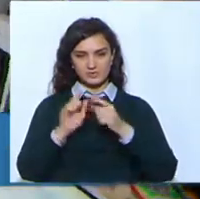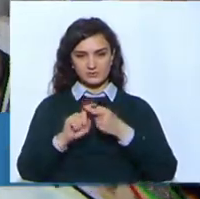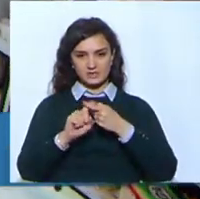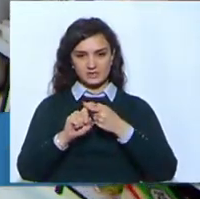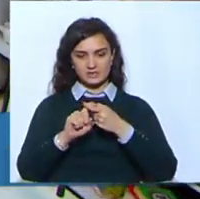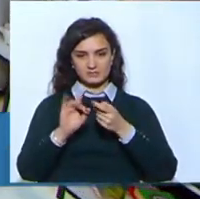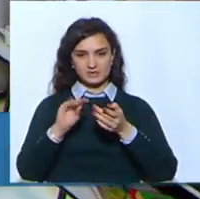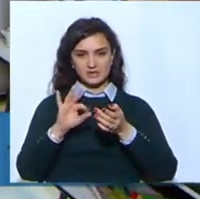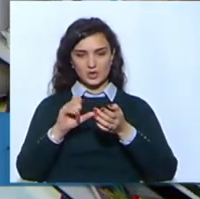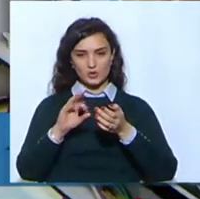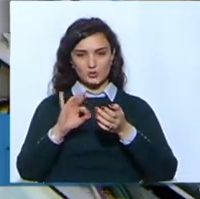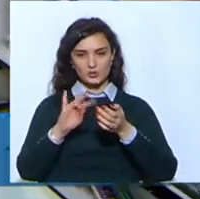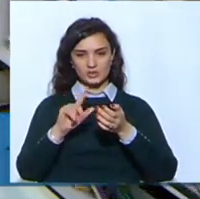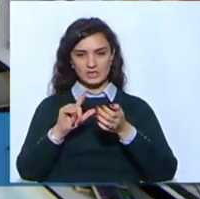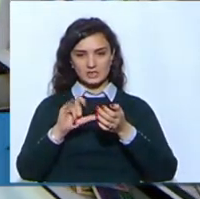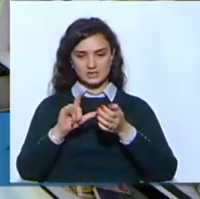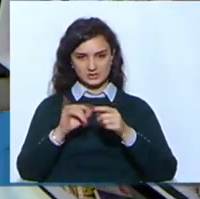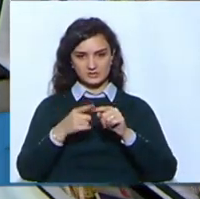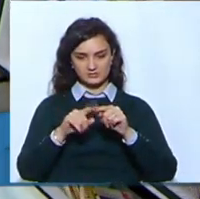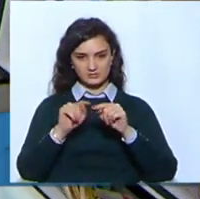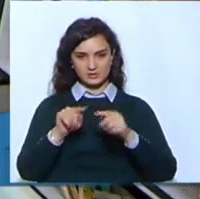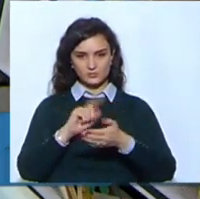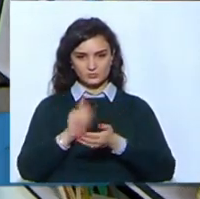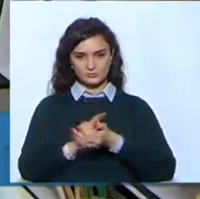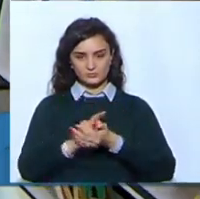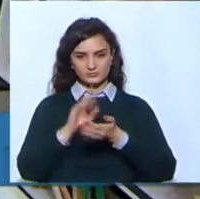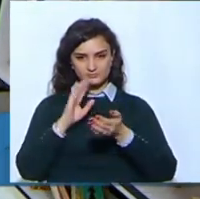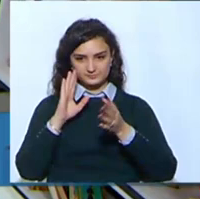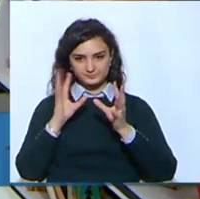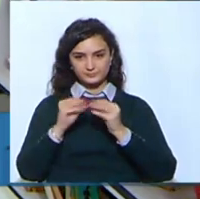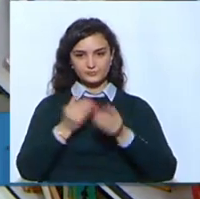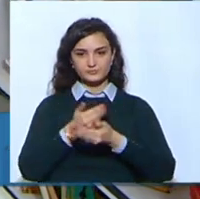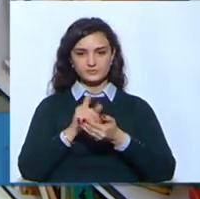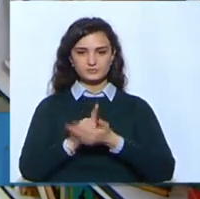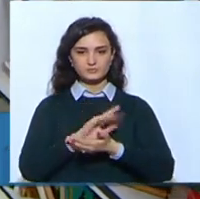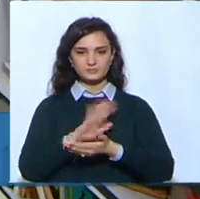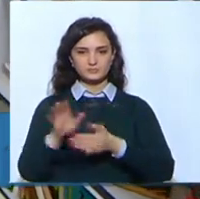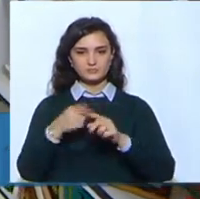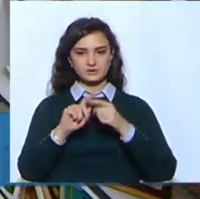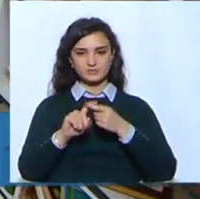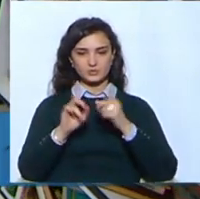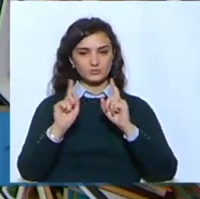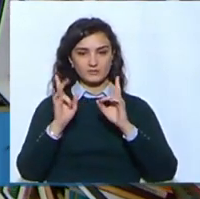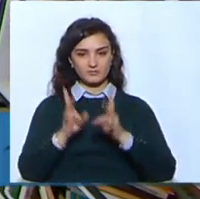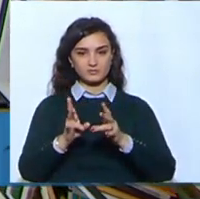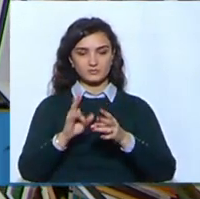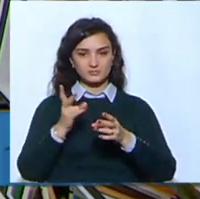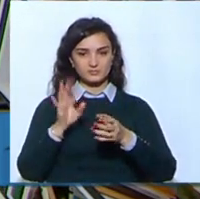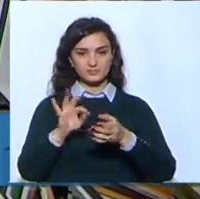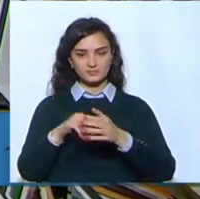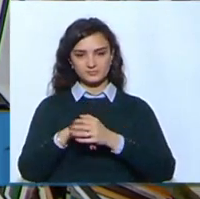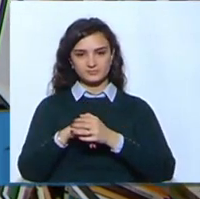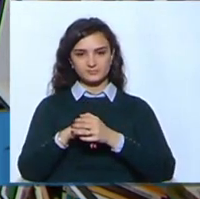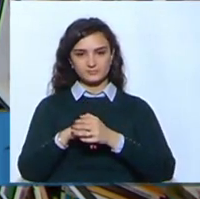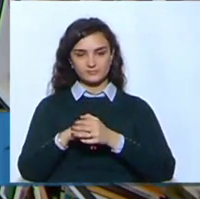ინფექციები, ტრიქომონიაზი და ბაქტერიული ვაგინოზი, აქ აუცილებლად სქესობრივი ცხოვრება არ არის საჭირო, რომ ეს ინფექცია დაგვემართოს. თუმცა,